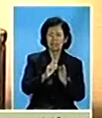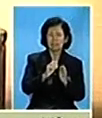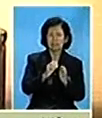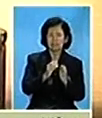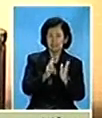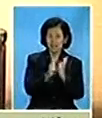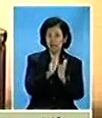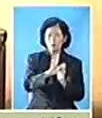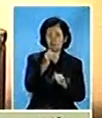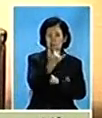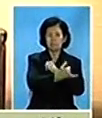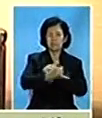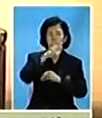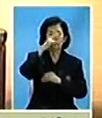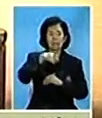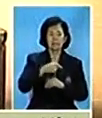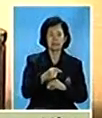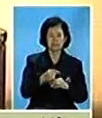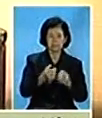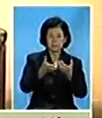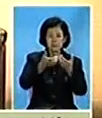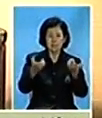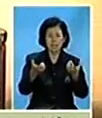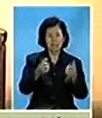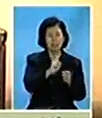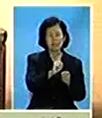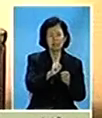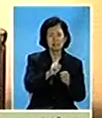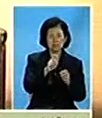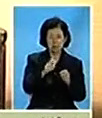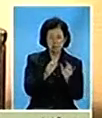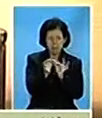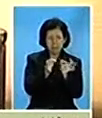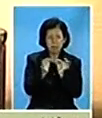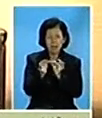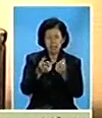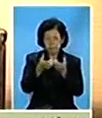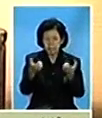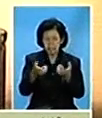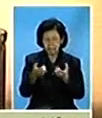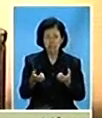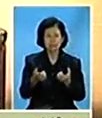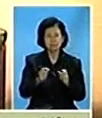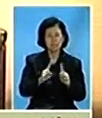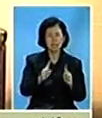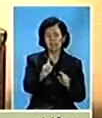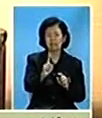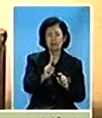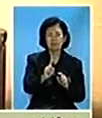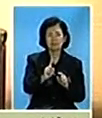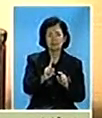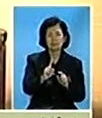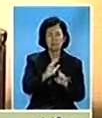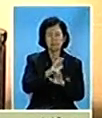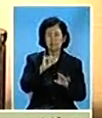ในส่วนเนื้อหาข้างในเนี่ยก็ได้แยกในส่วนไหนที่จำเป็นต้องอธิบายรายละเอียดแยกไว้ก็แยกไว้แต่ส่วนไหนที่